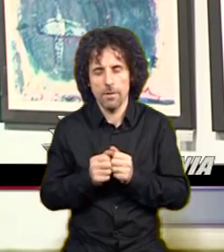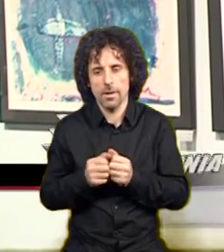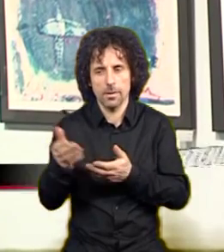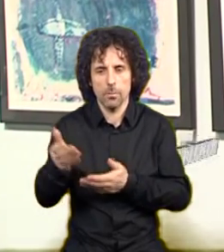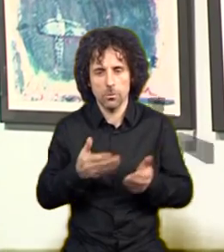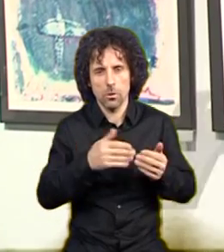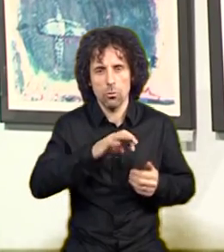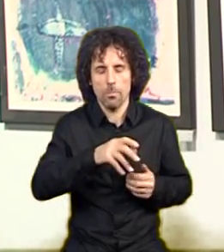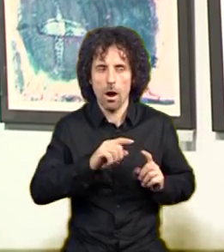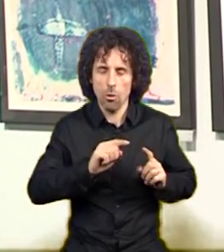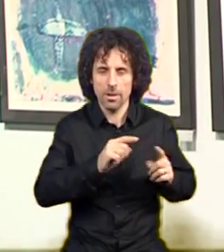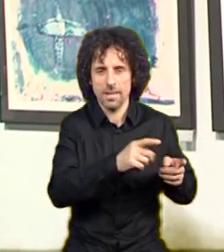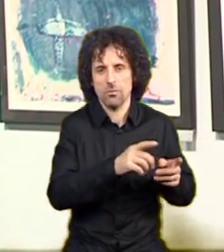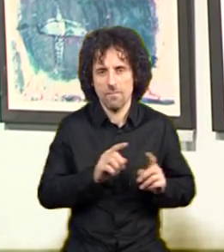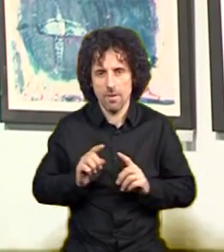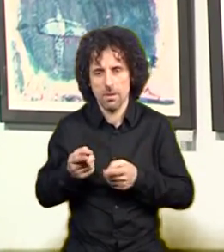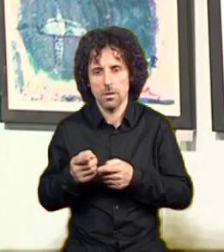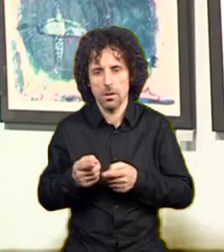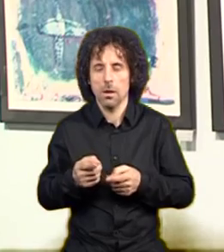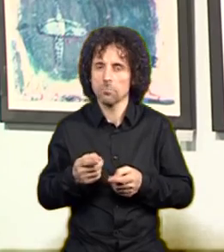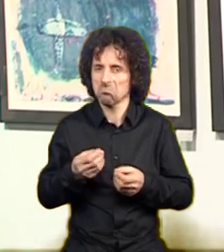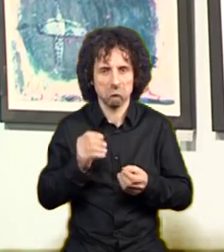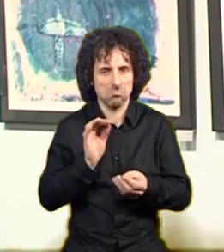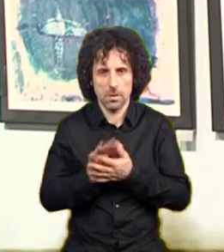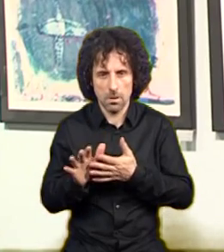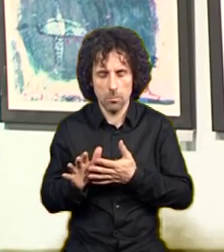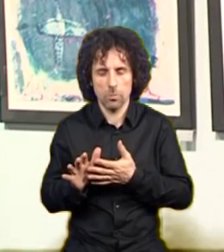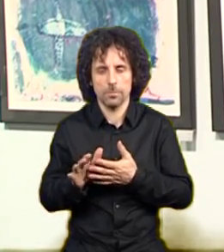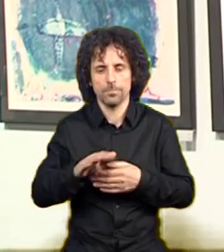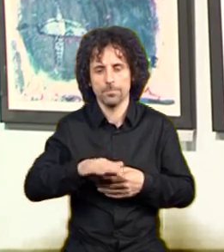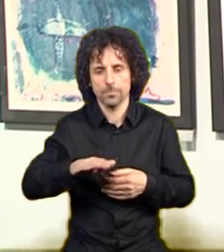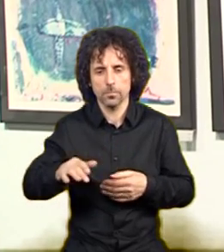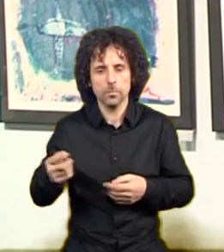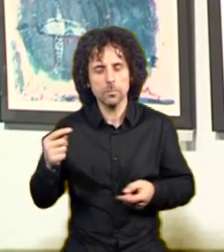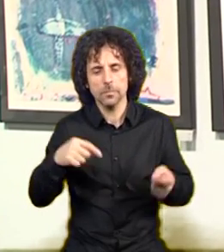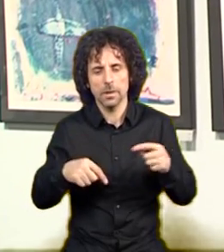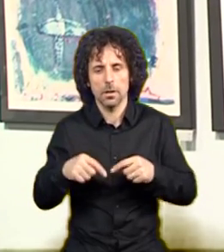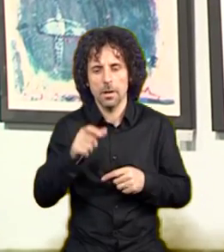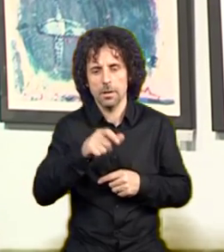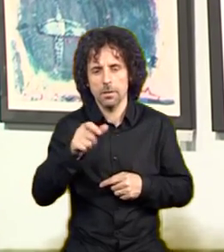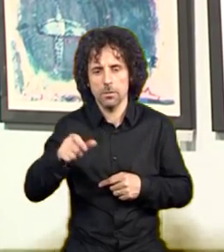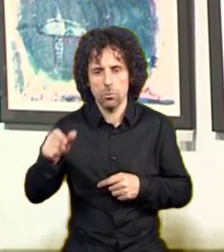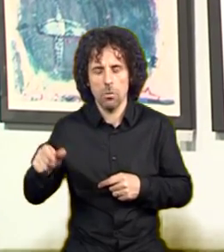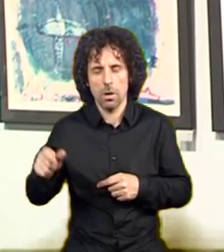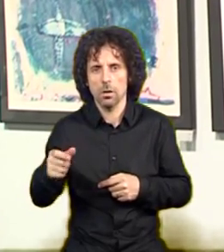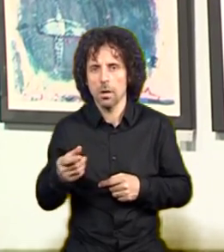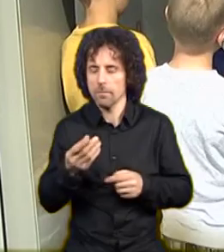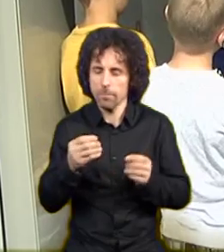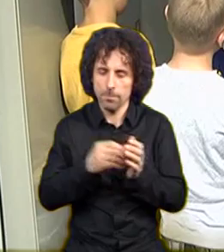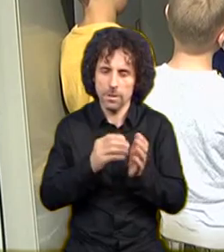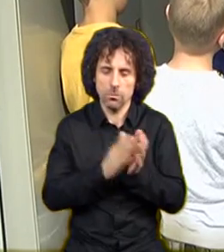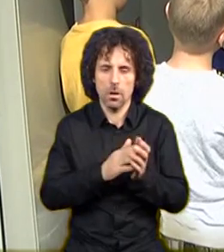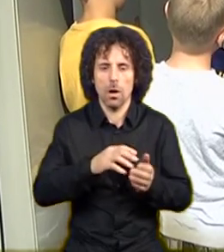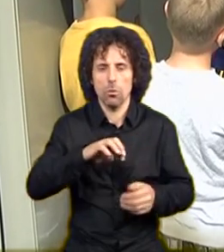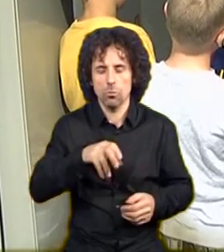zapraszamy dzieci w grupach zorganizowanych za darmo. Natomiast dzieci, które przychodzą do nas indywidualnie,